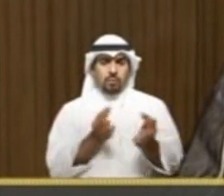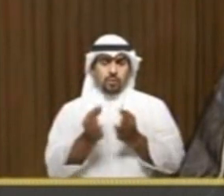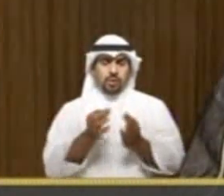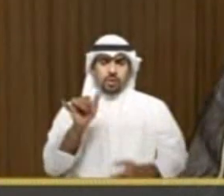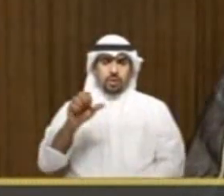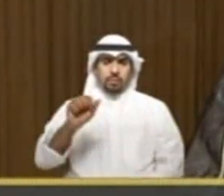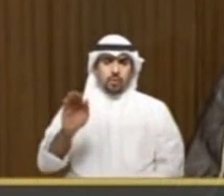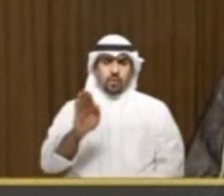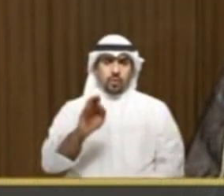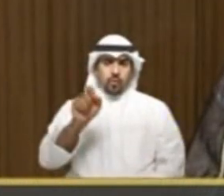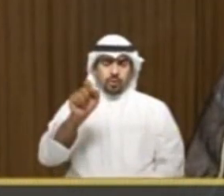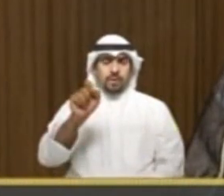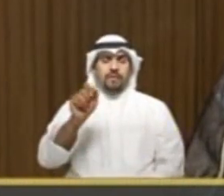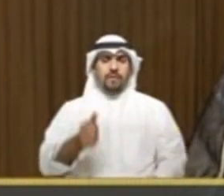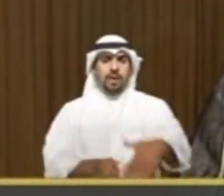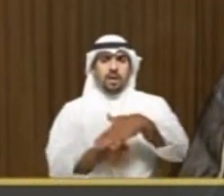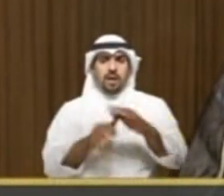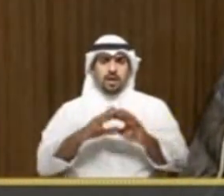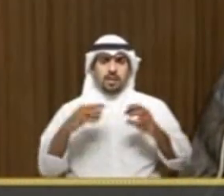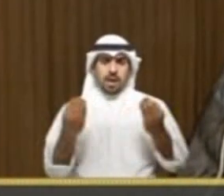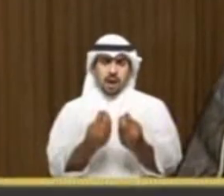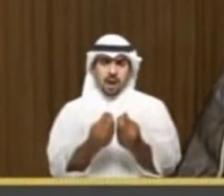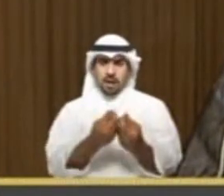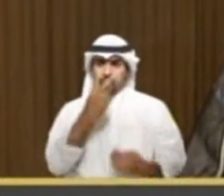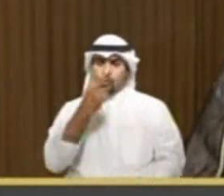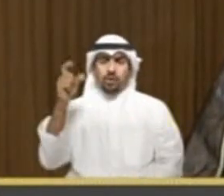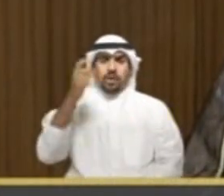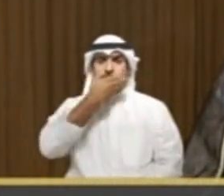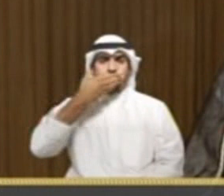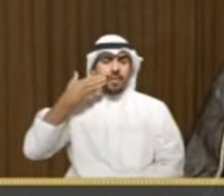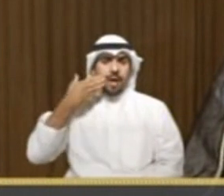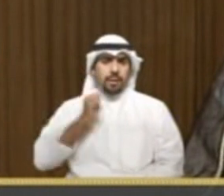يوسف جاسم مطاوعة رئيس هيئة الرؤية الشرعية،